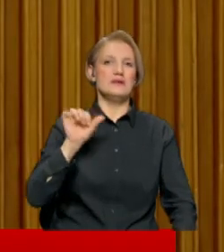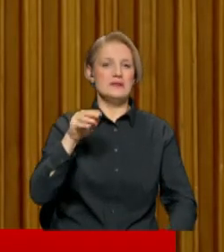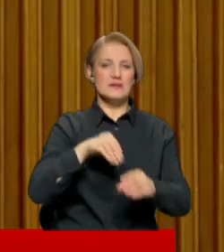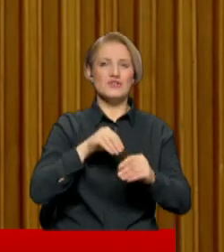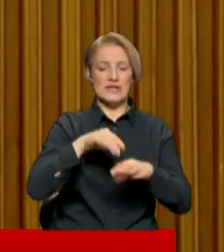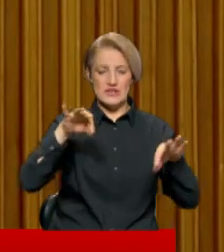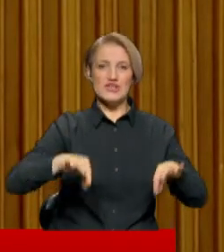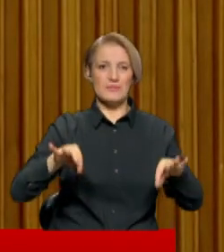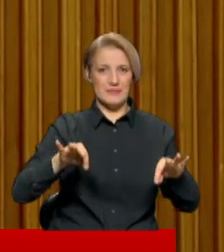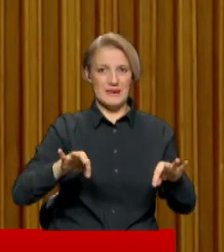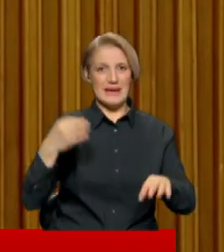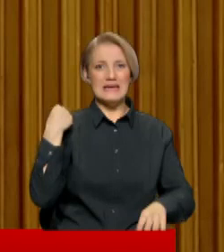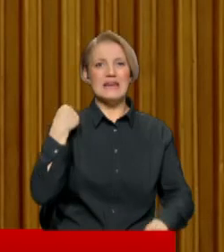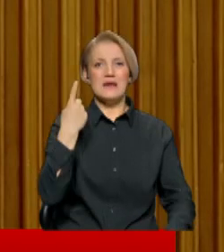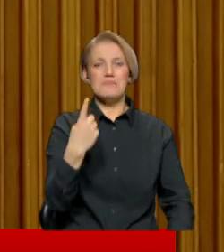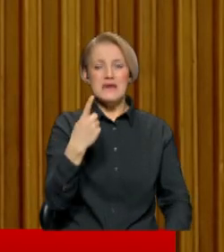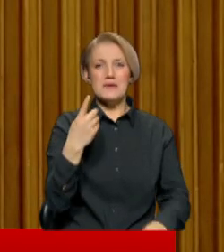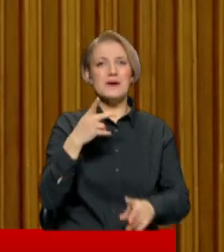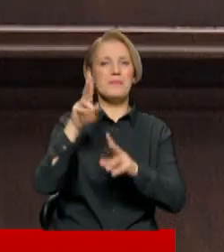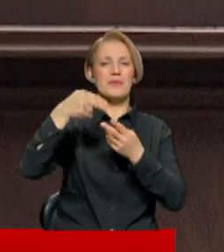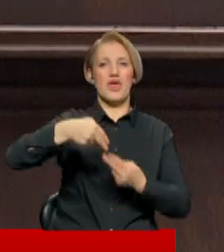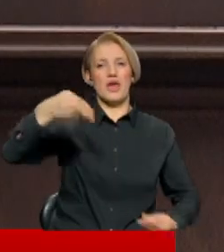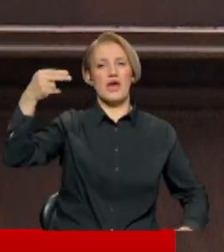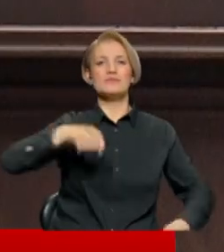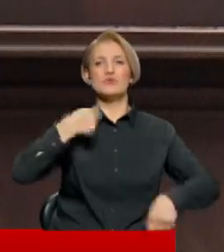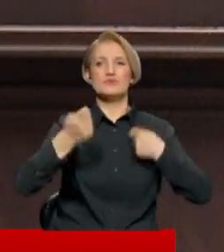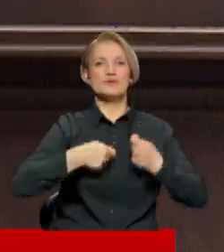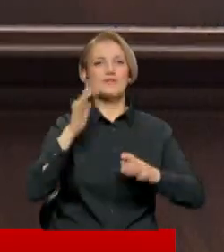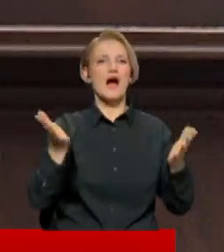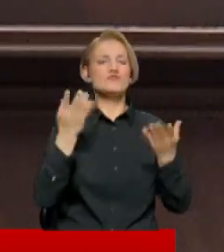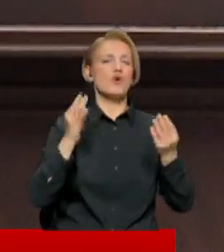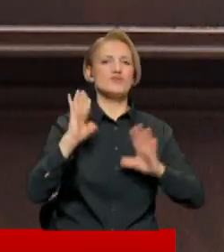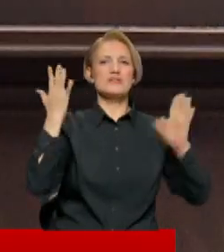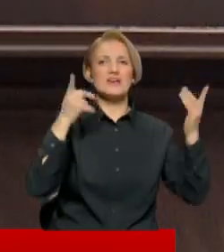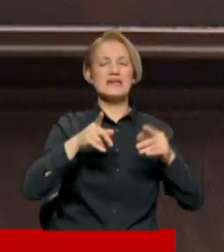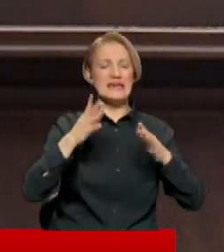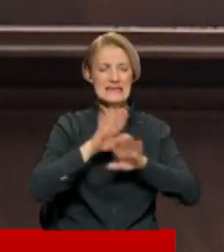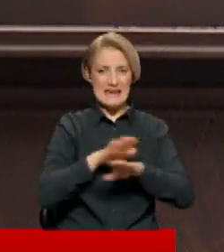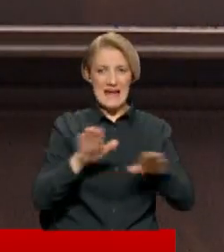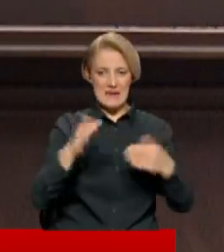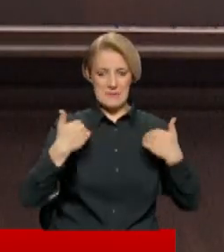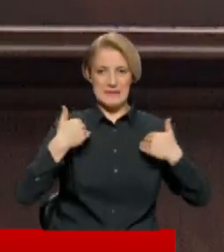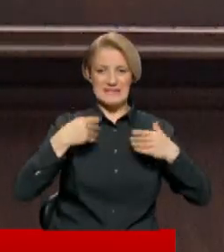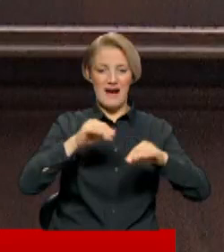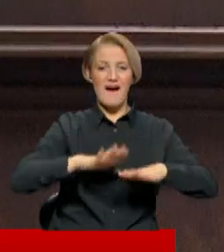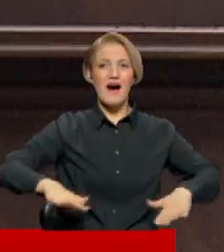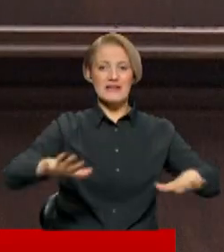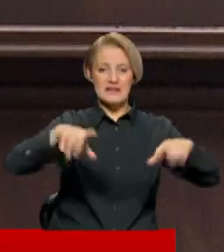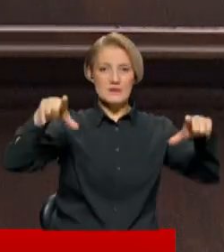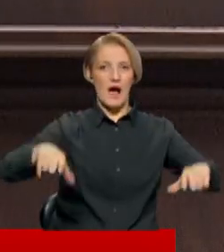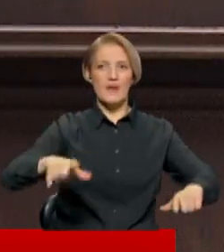şimdi yeni bir masal uyduruyor daha çok çıldıracaksınız Yeter ki biz arazide